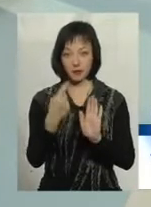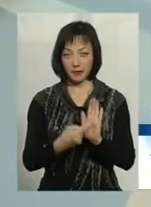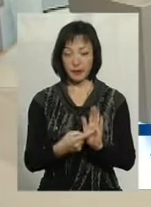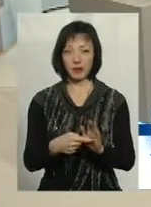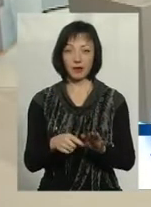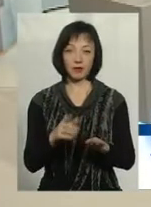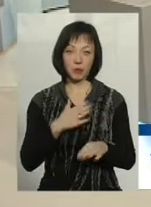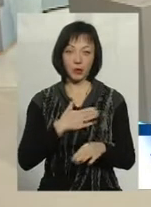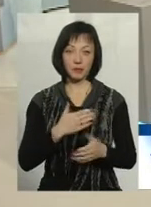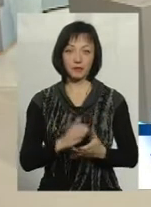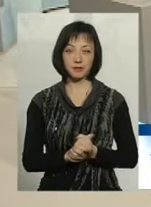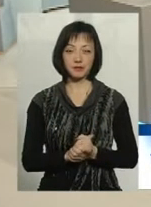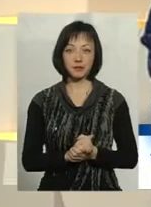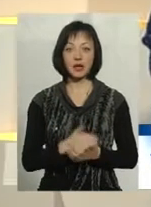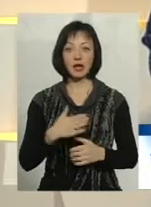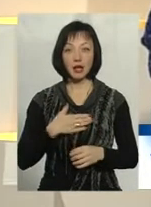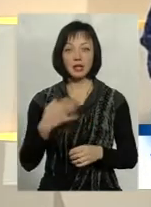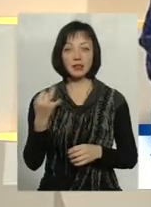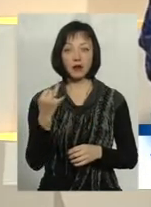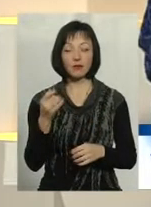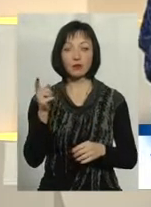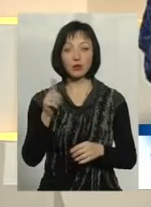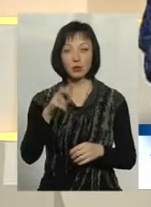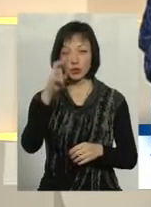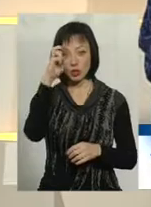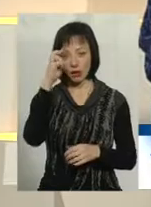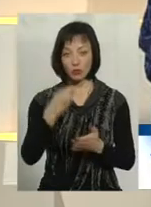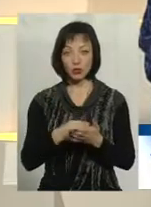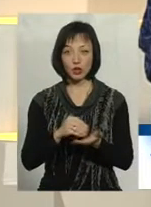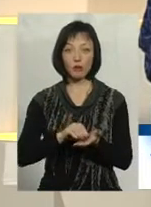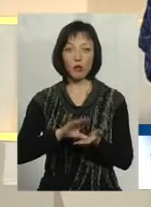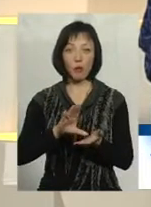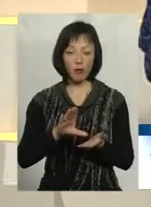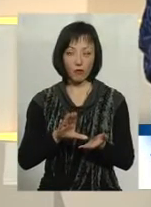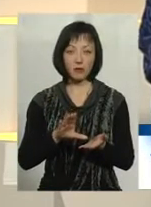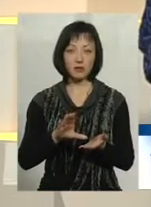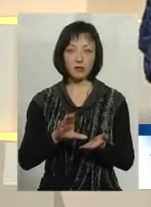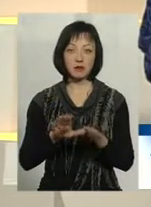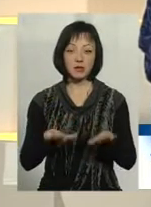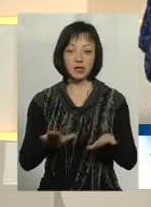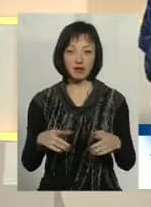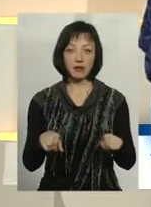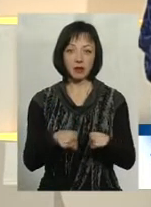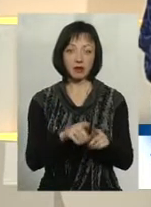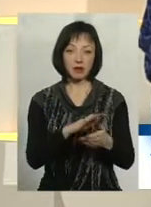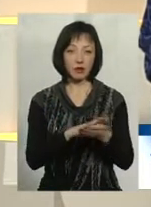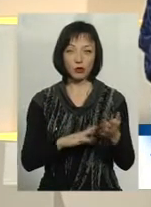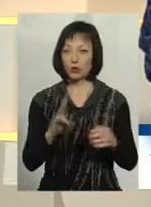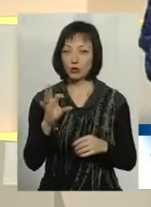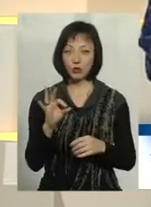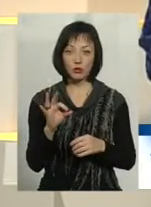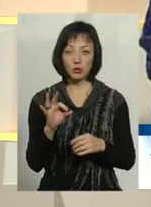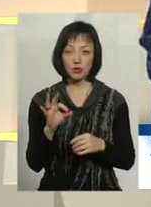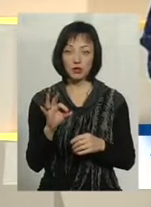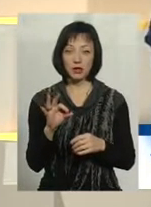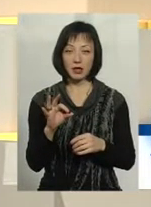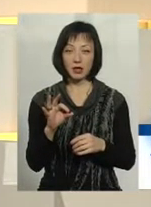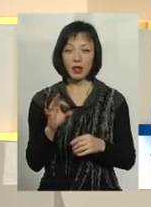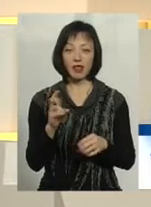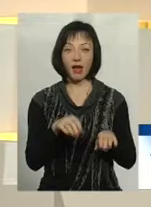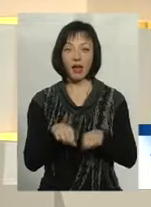«Сирія», «Лімпопо», ну, більше я не буду вам перераховувати. От, там немає касових